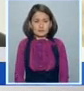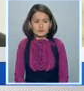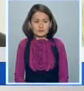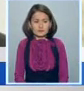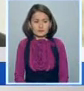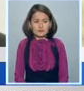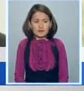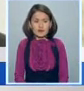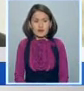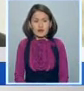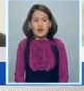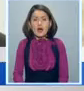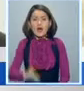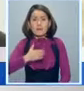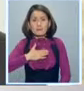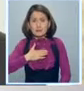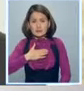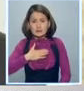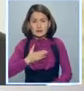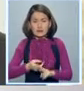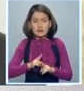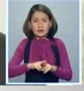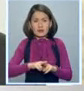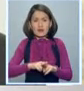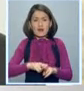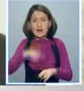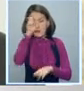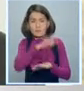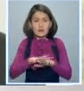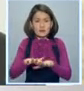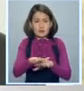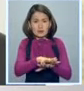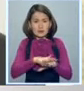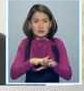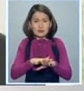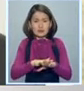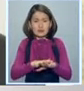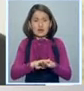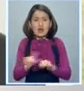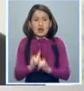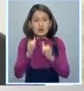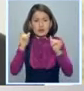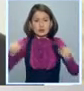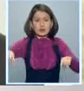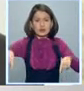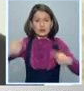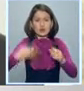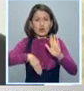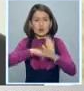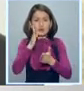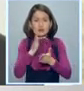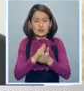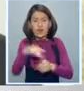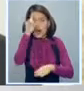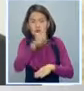Соны ойлап қарасам, біздің мемлекетіміздің соншалықты жоғары деңгейде өскендігі, ол біздің